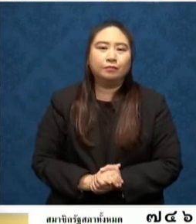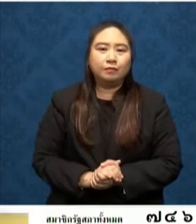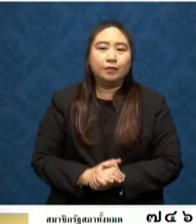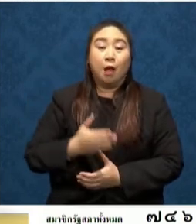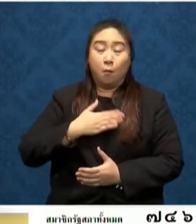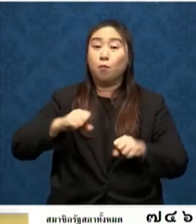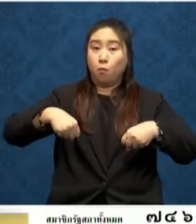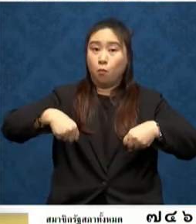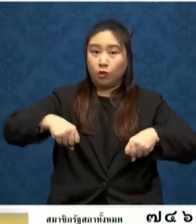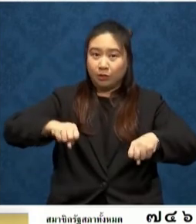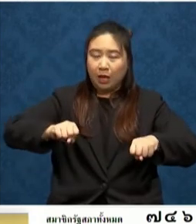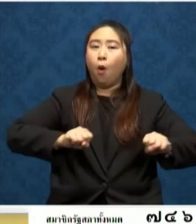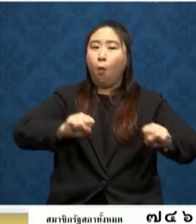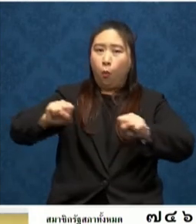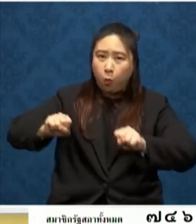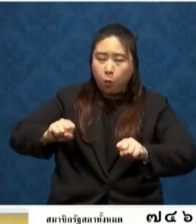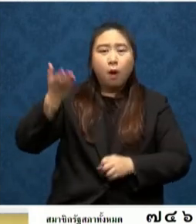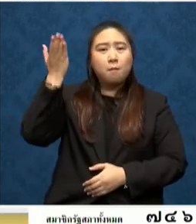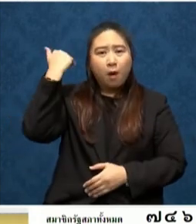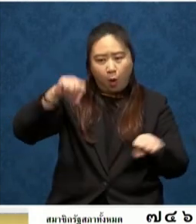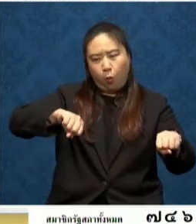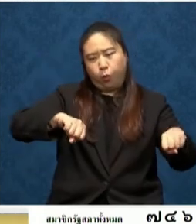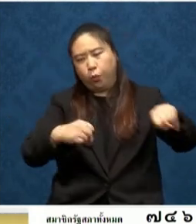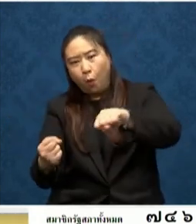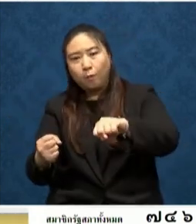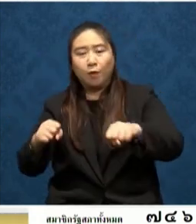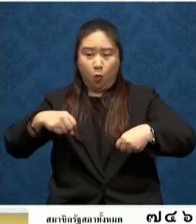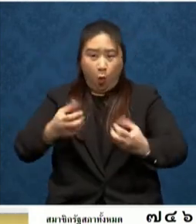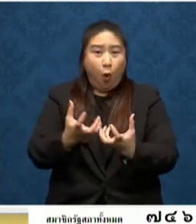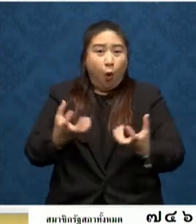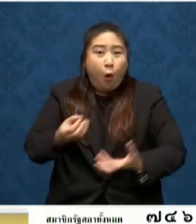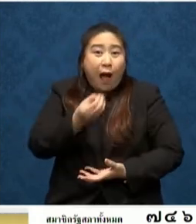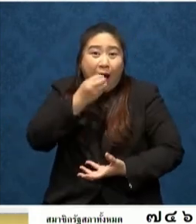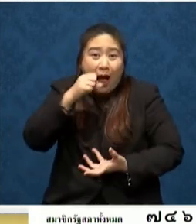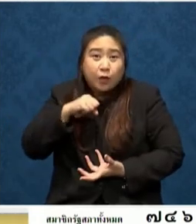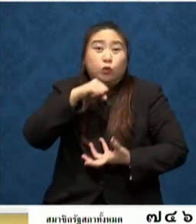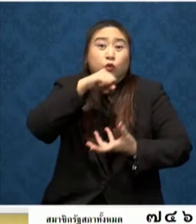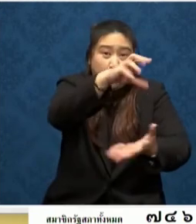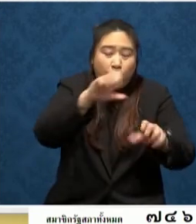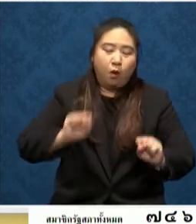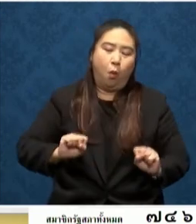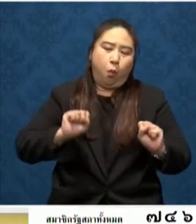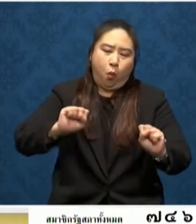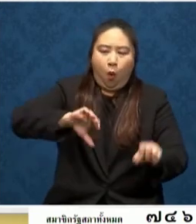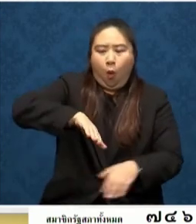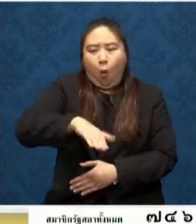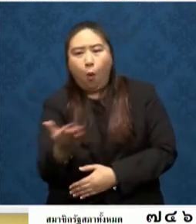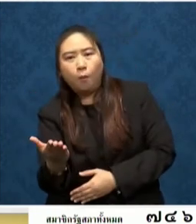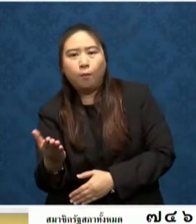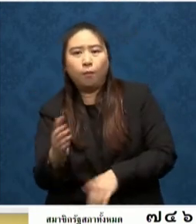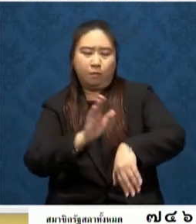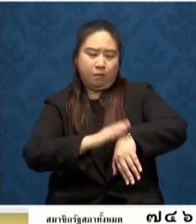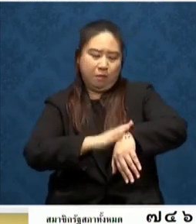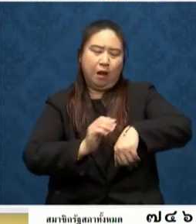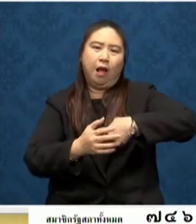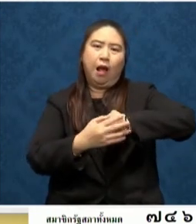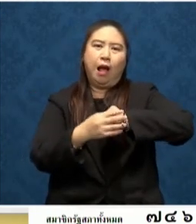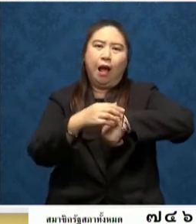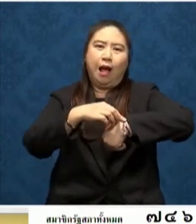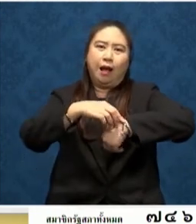Side นะครับผมกเคยประสบอบัติเหตุลดล้มขนาดที่วงไปสองอาหารเนแล้ครับจนกระดูกข้อมือซ้ายผมหัก